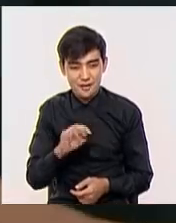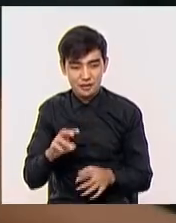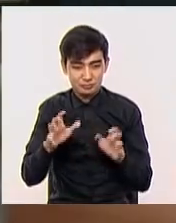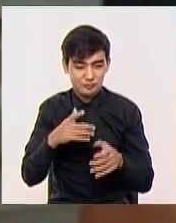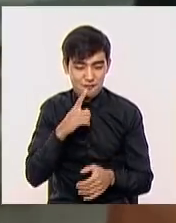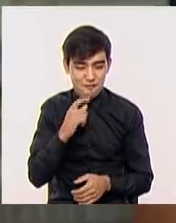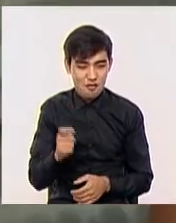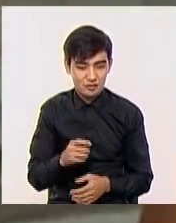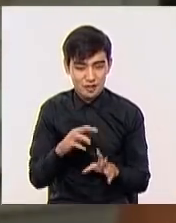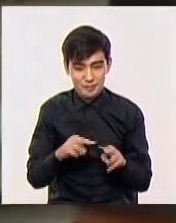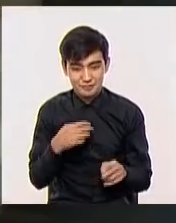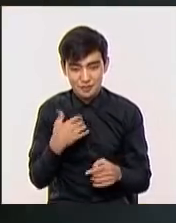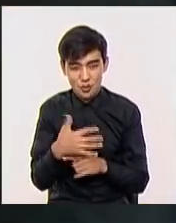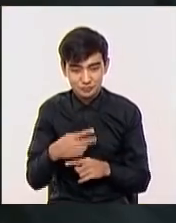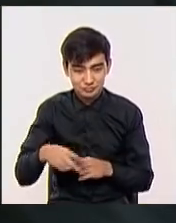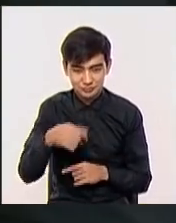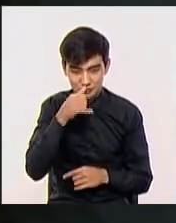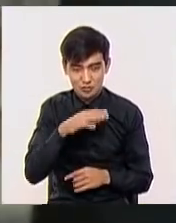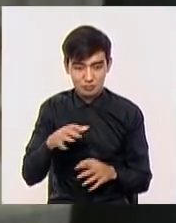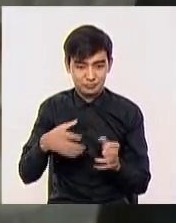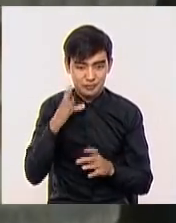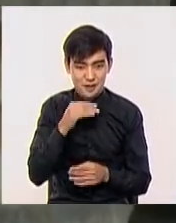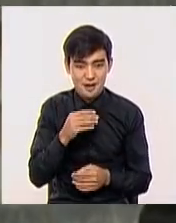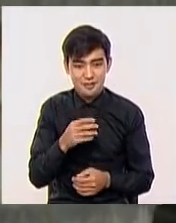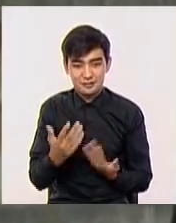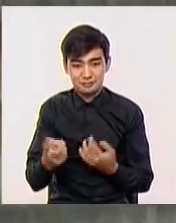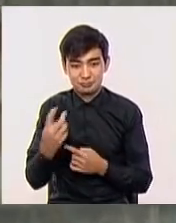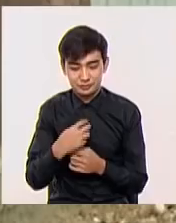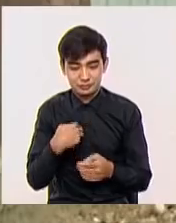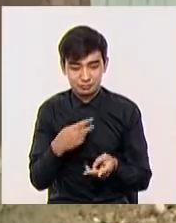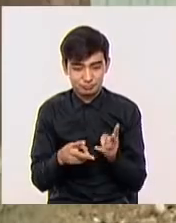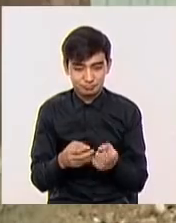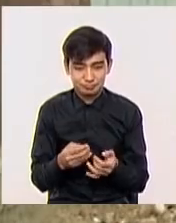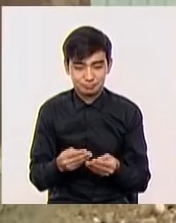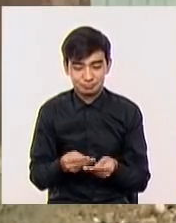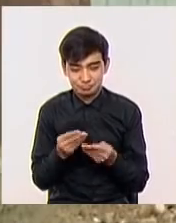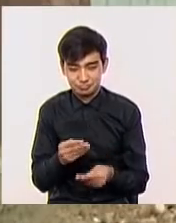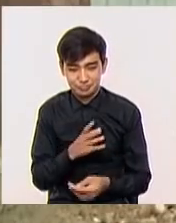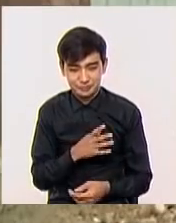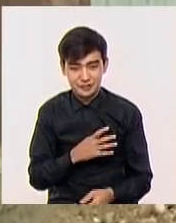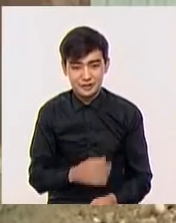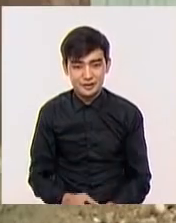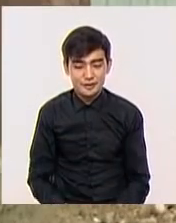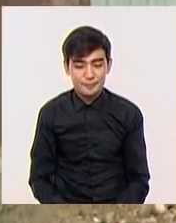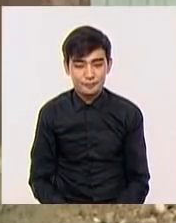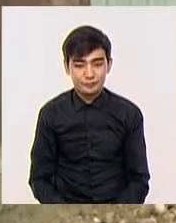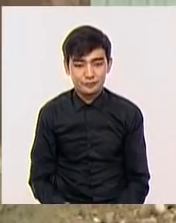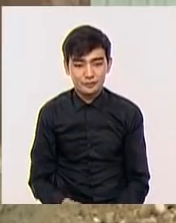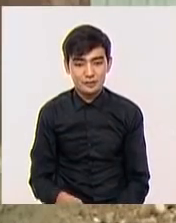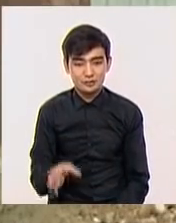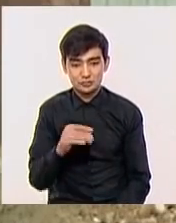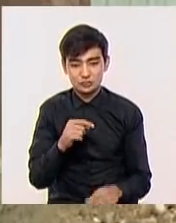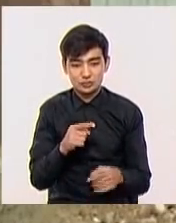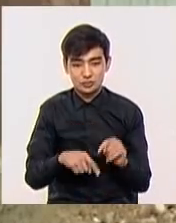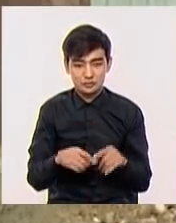дейді, көшеге де шыға алмаймыз, өздері келсе тамақтарын жасап береміз деді бауыры. Туысқандарымыздан жағдай қазір